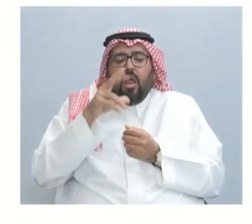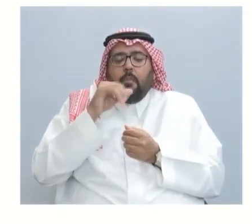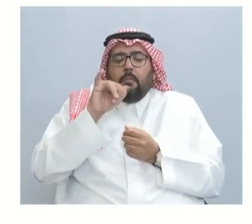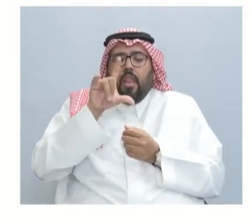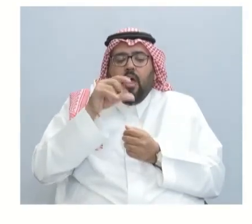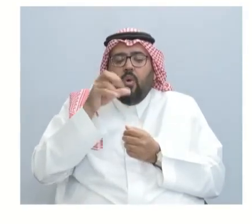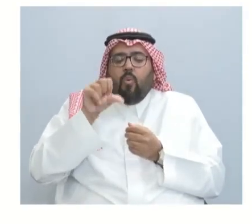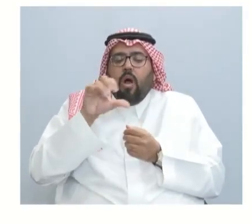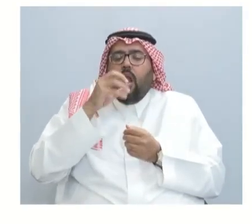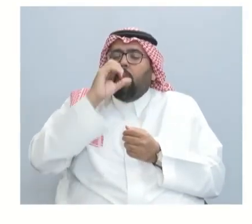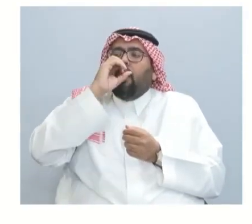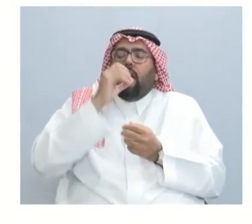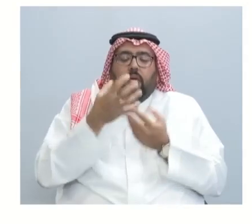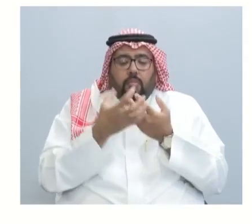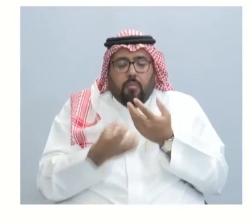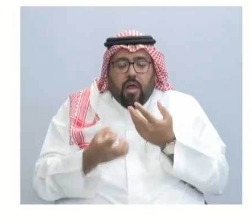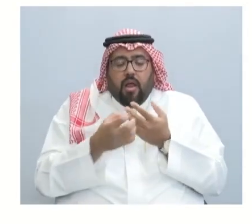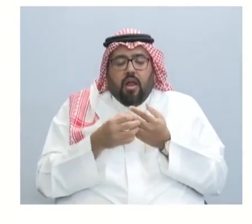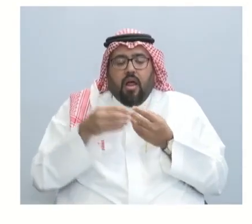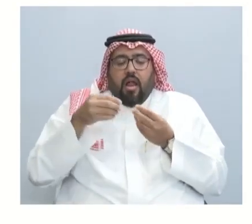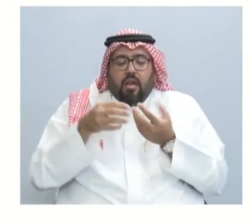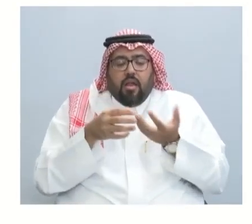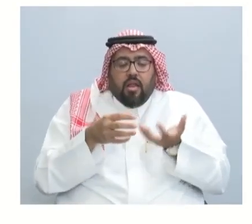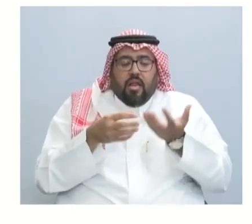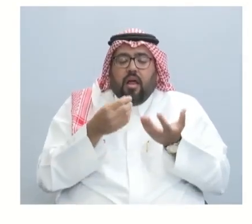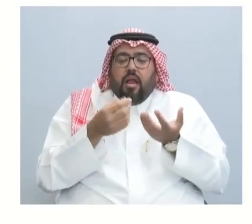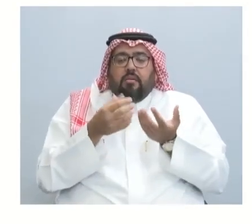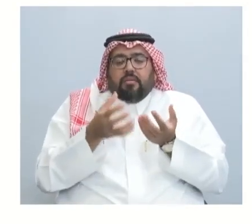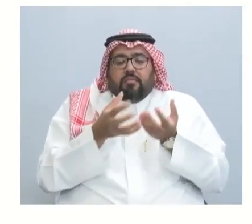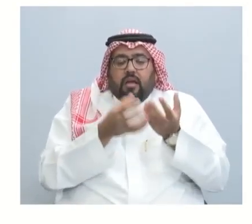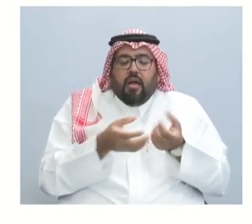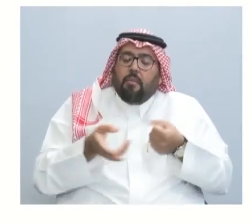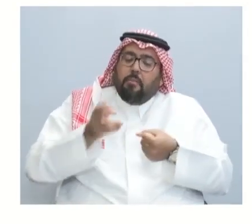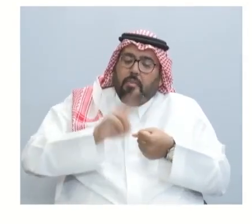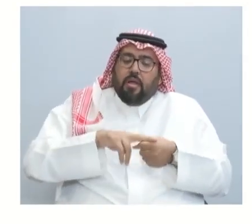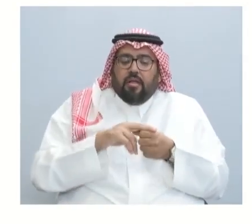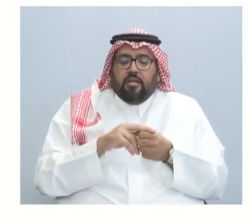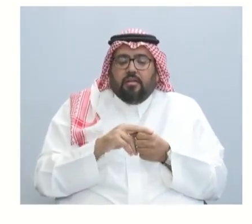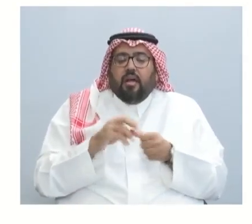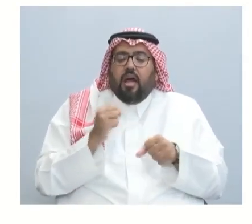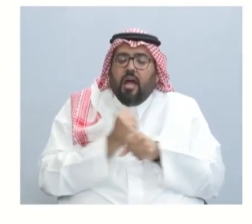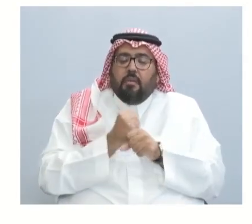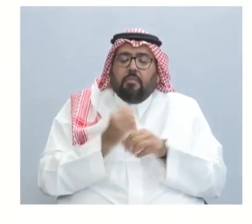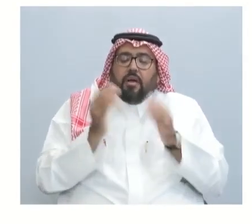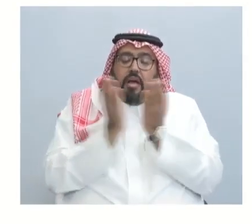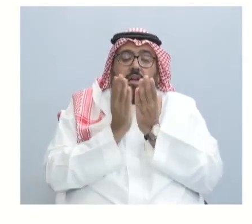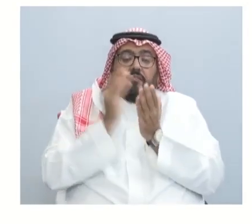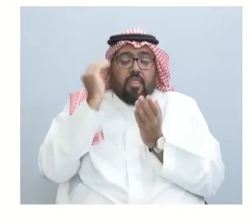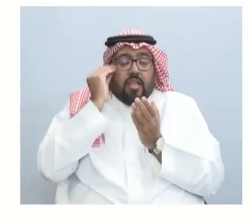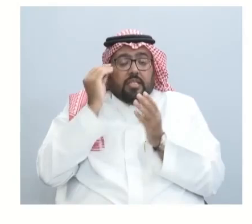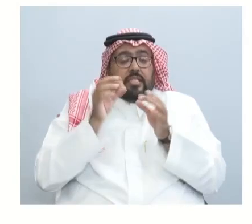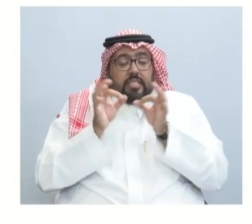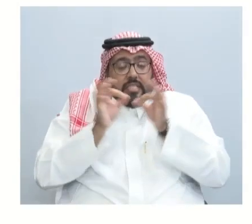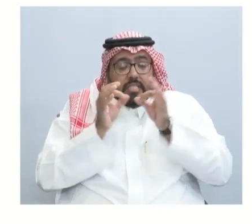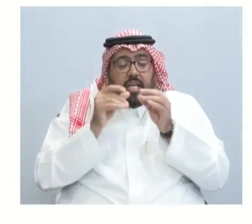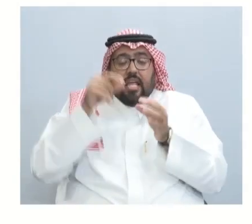والماء نحتجز بذلك حبيبات الرمل لان حجمها كبير ثم نقوم بعمليه سوف نتعرف عليها في درسنا القادم وهي